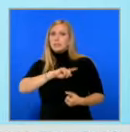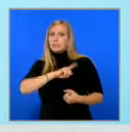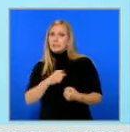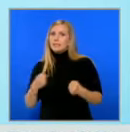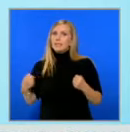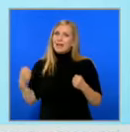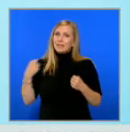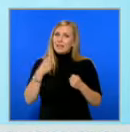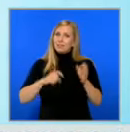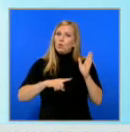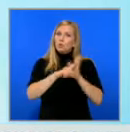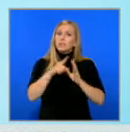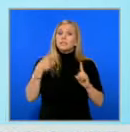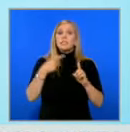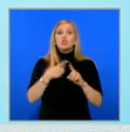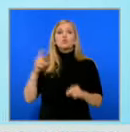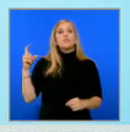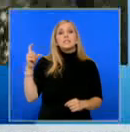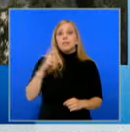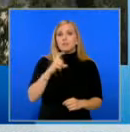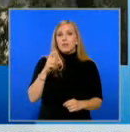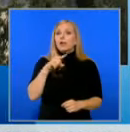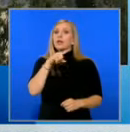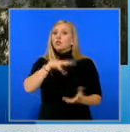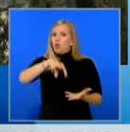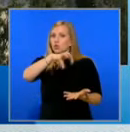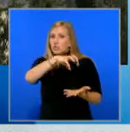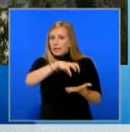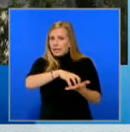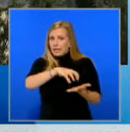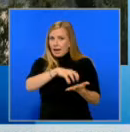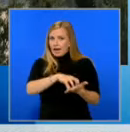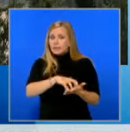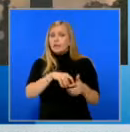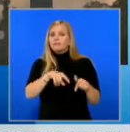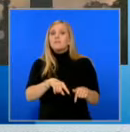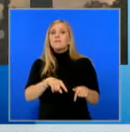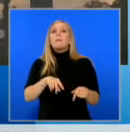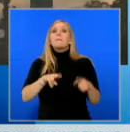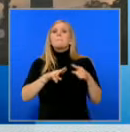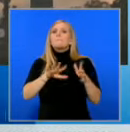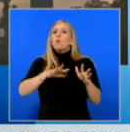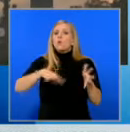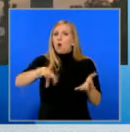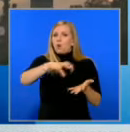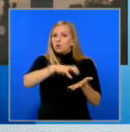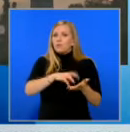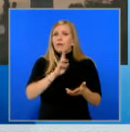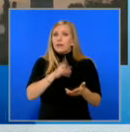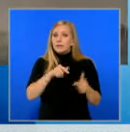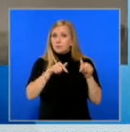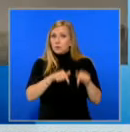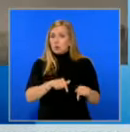удар срещу севастопол в града който се намира в анексирания от русия полуостров крим е базиран руският